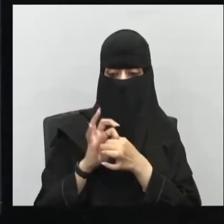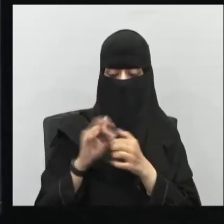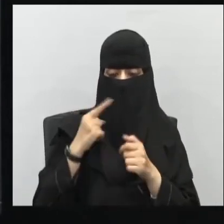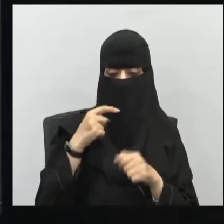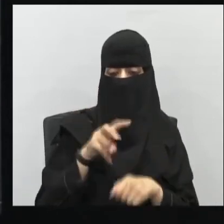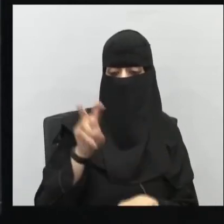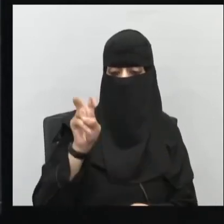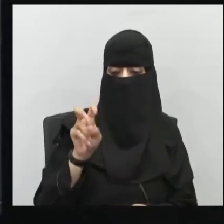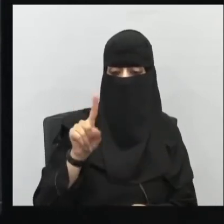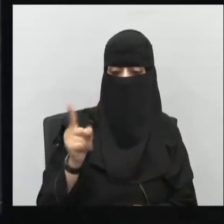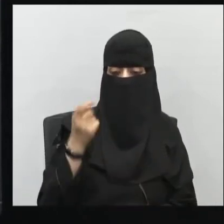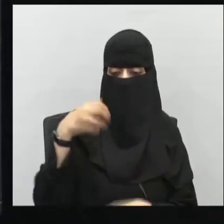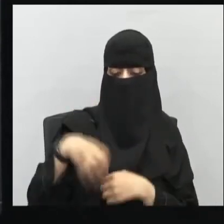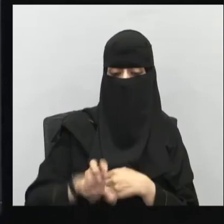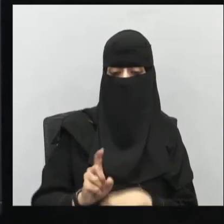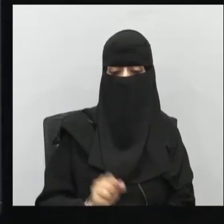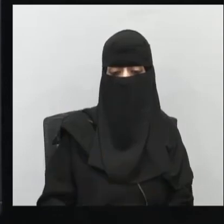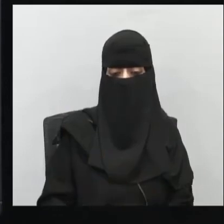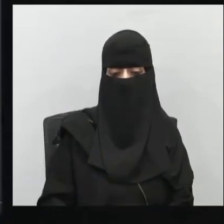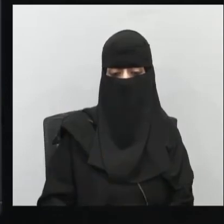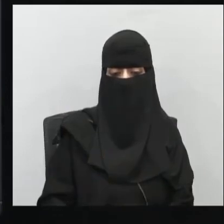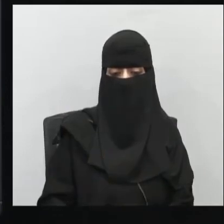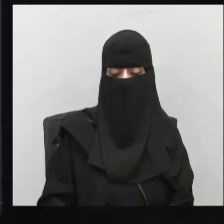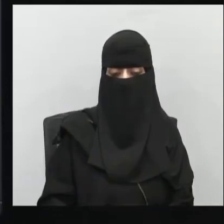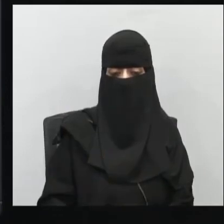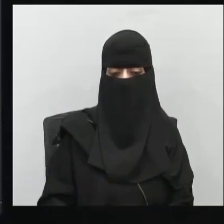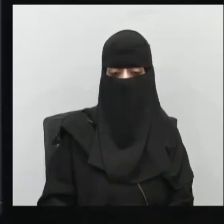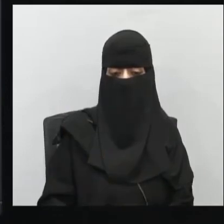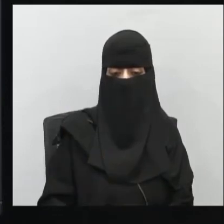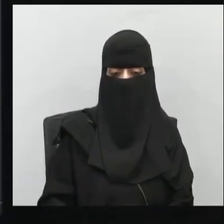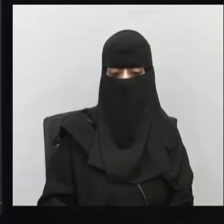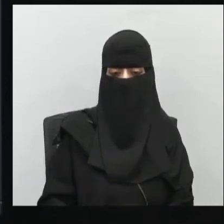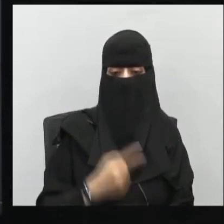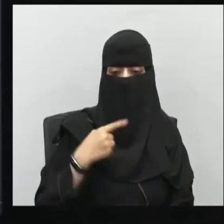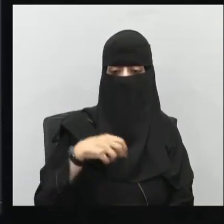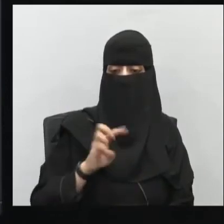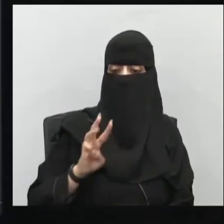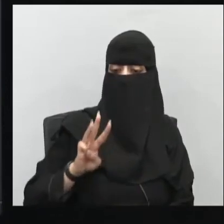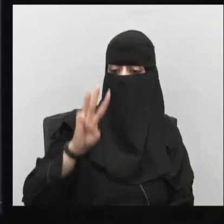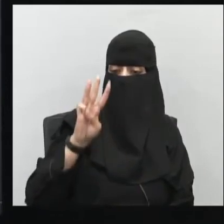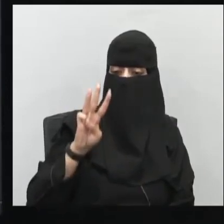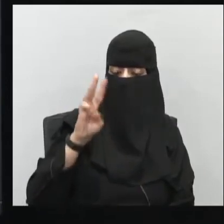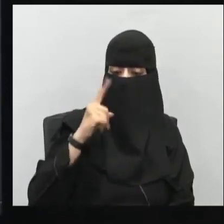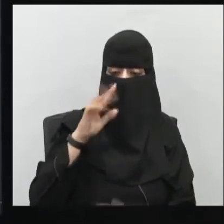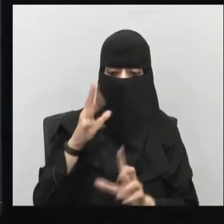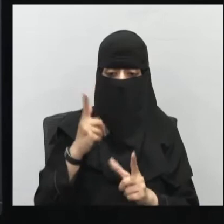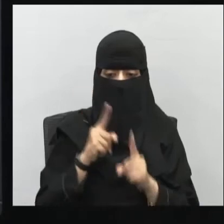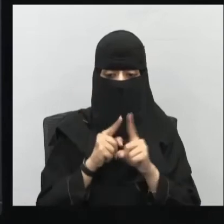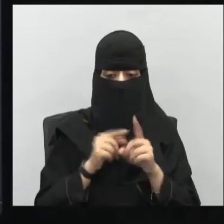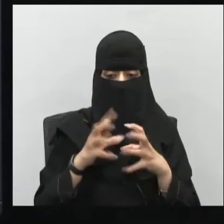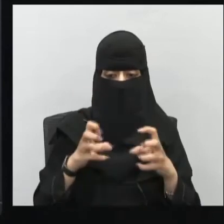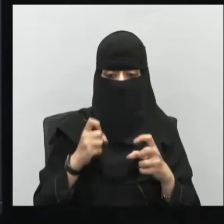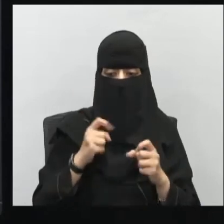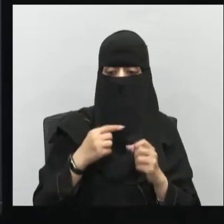أو تكون منفصلة، أحسنتم يا رائعين. وأيضا الشدة، أحسنتم، وقلنا أن